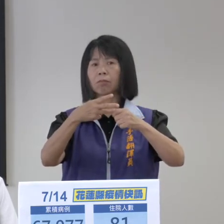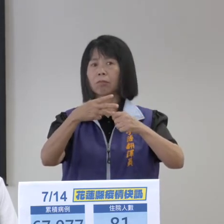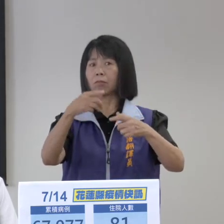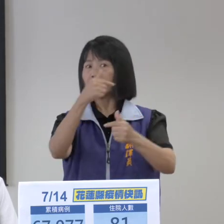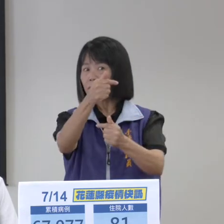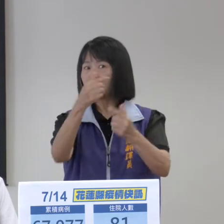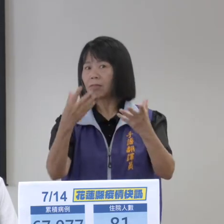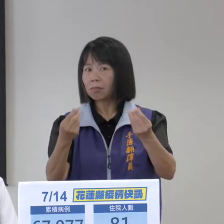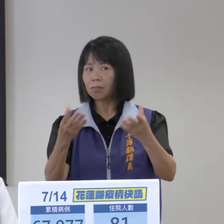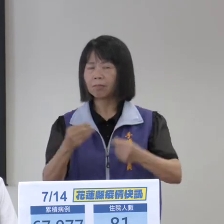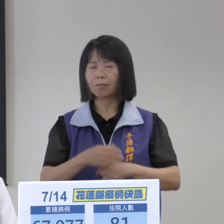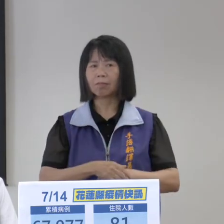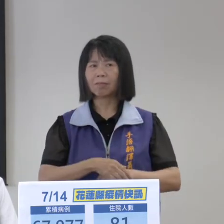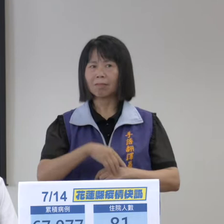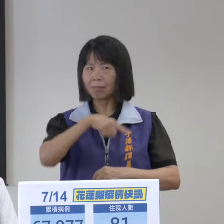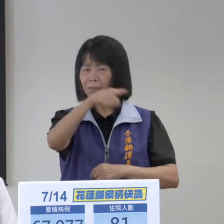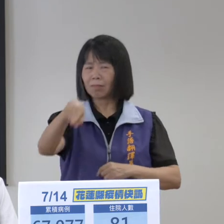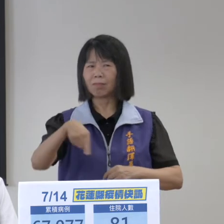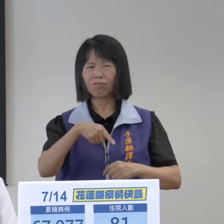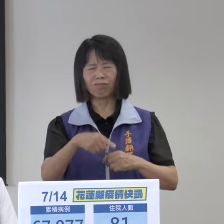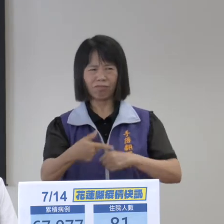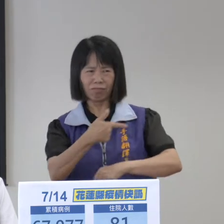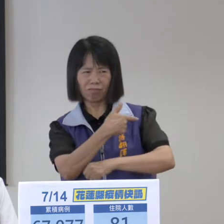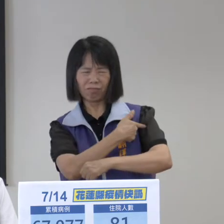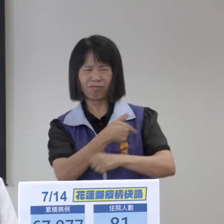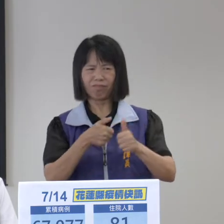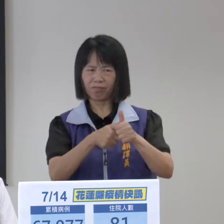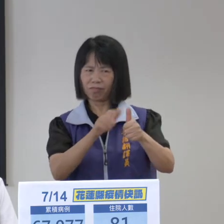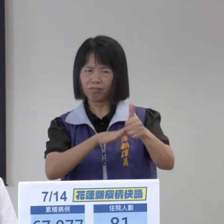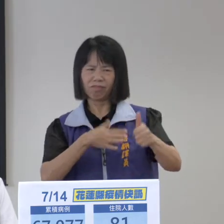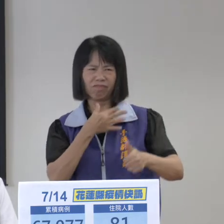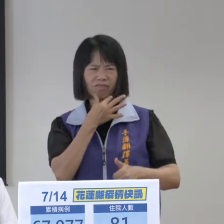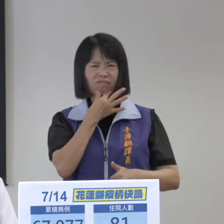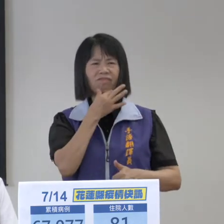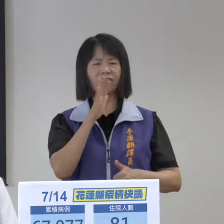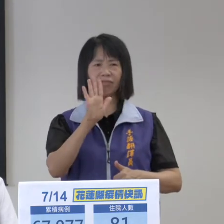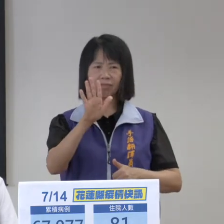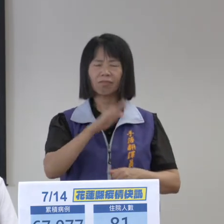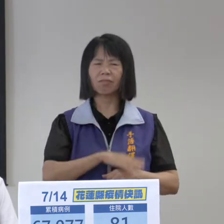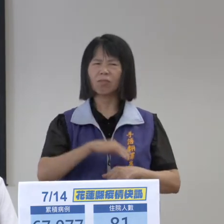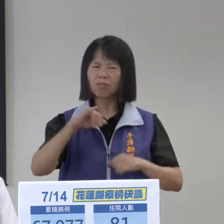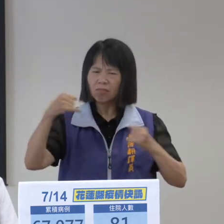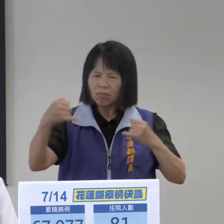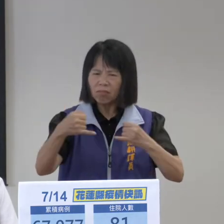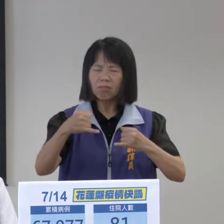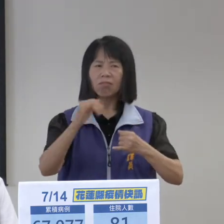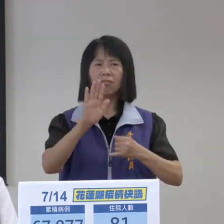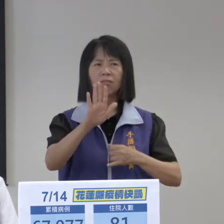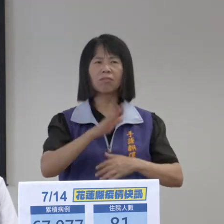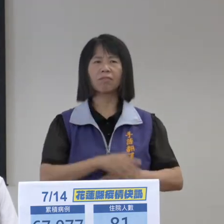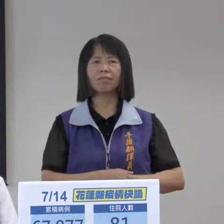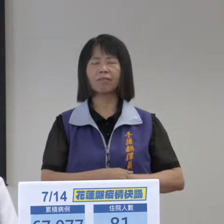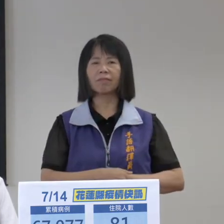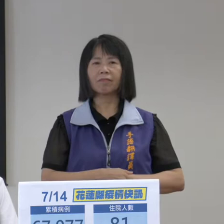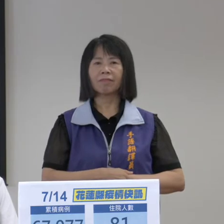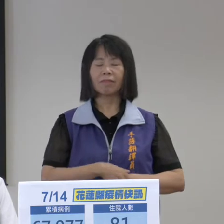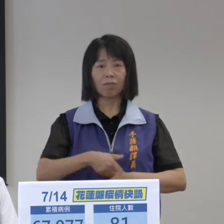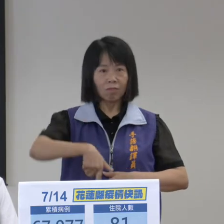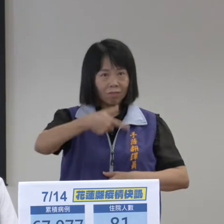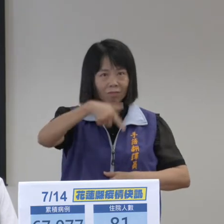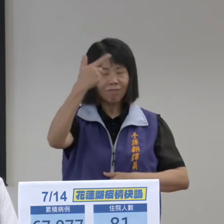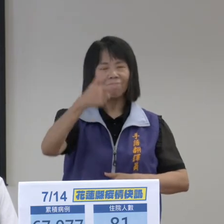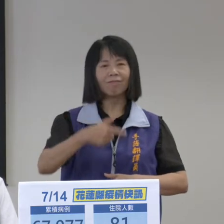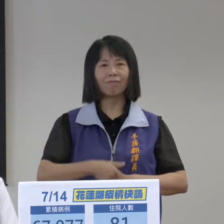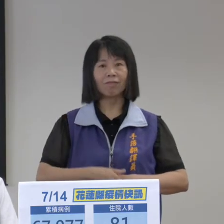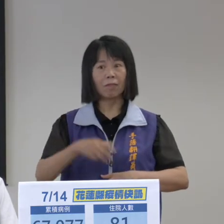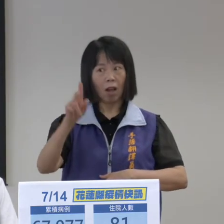如果你对疫苗本身的这个副作用产生不良反应有疑虑的乡亲，请赶快出